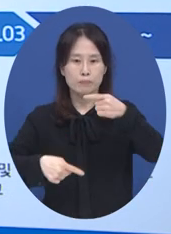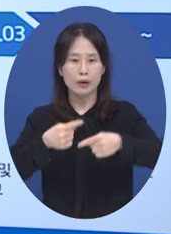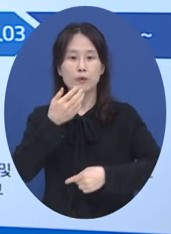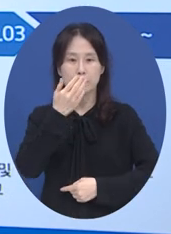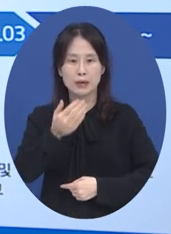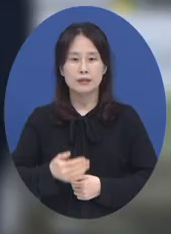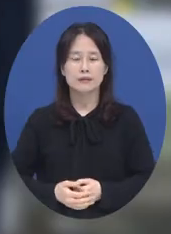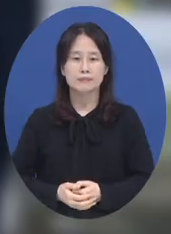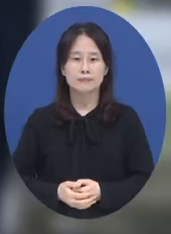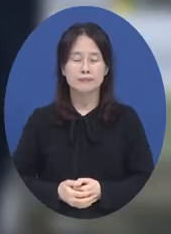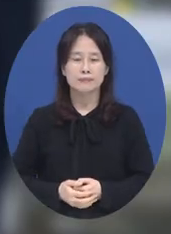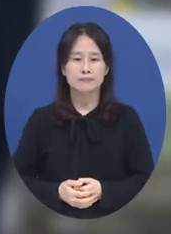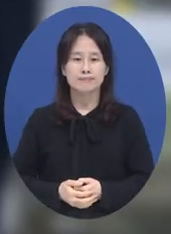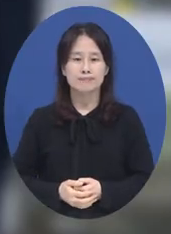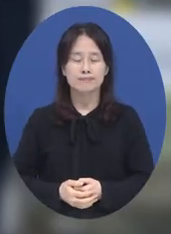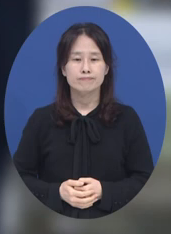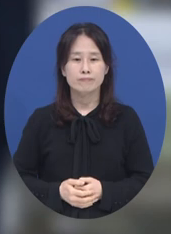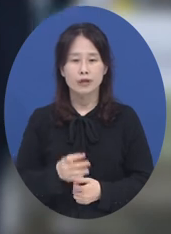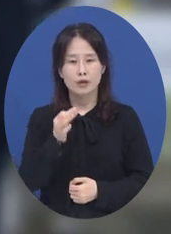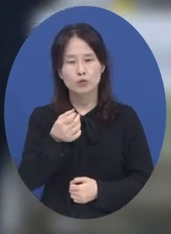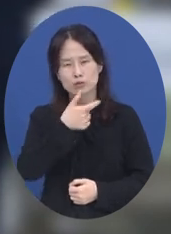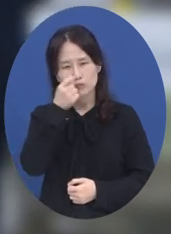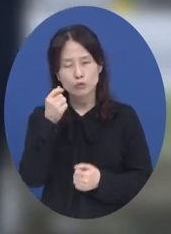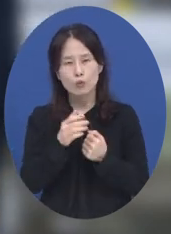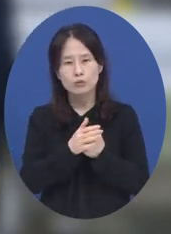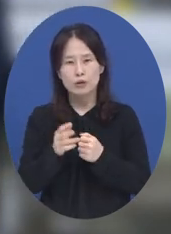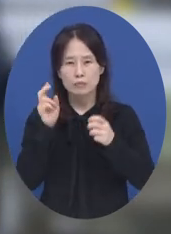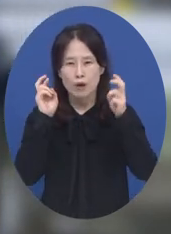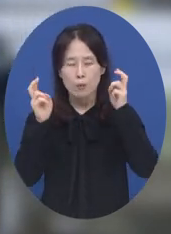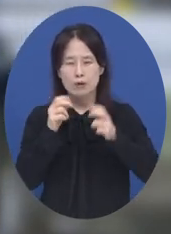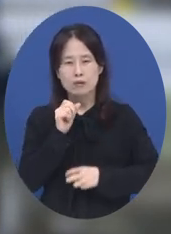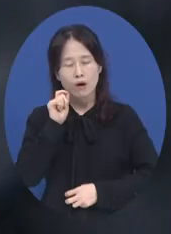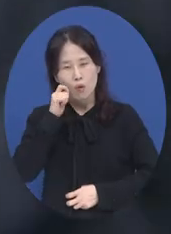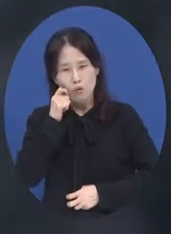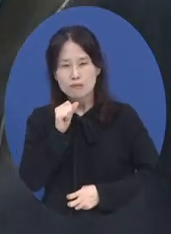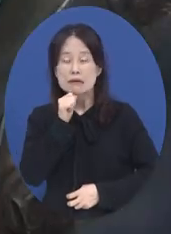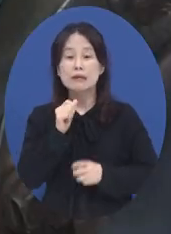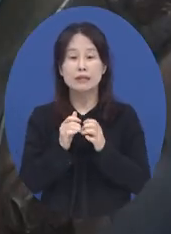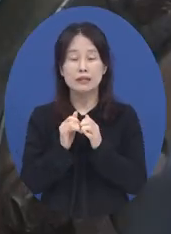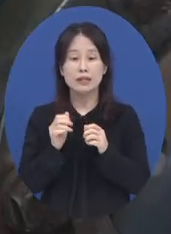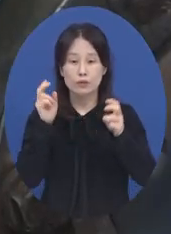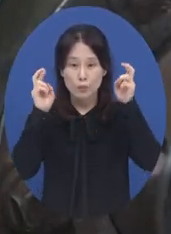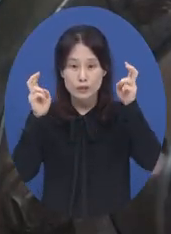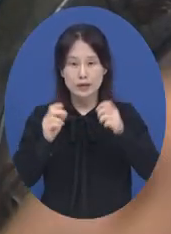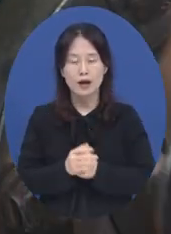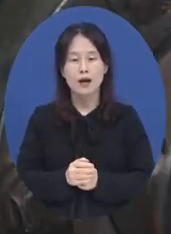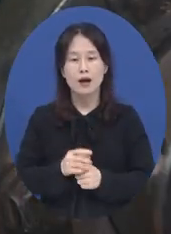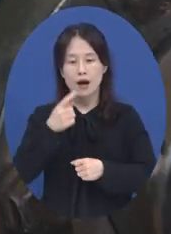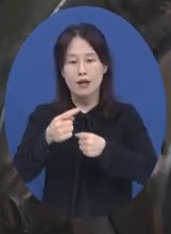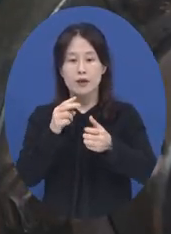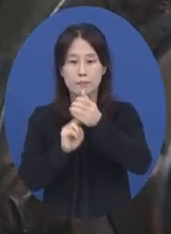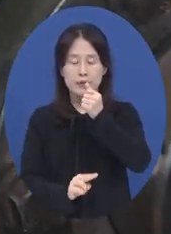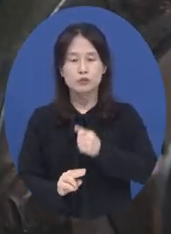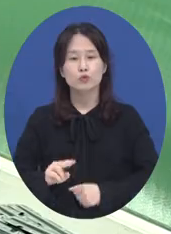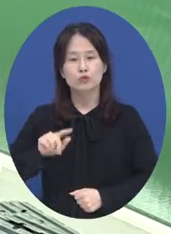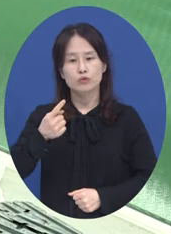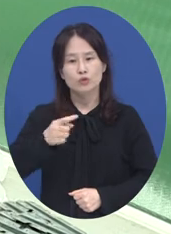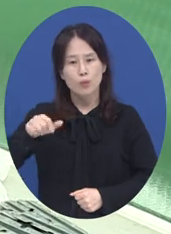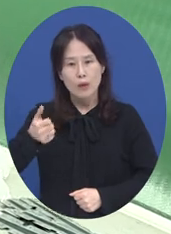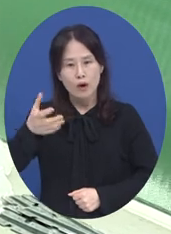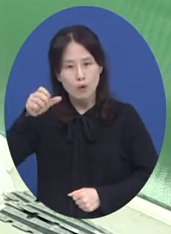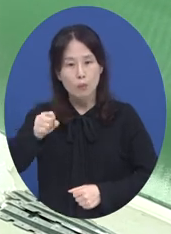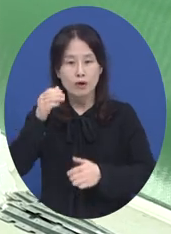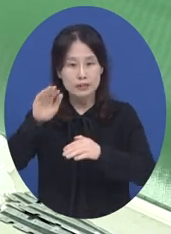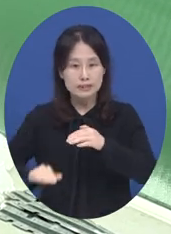있습니다 자금이 부족해 어려움을 겪는 영세 기업과 u 턴 기업 연매출 1500억원 이하 중소기업 등은